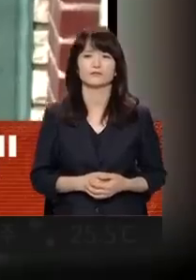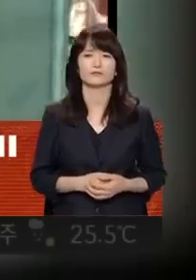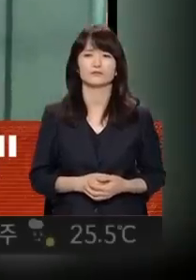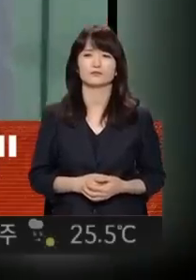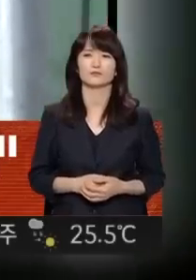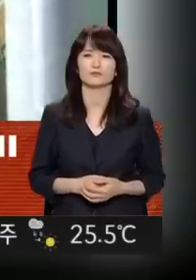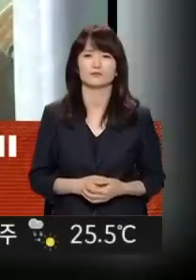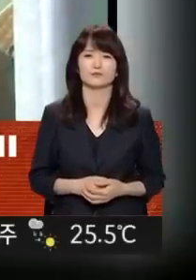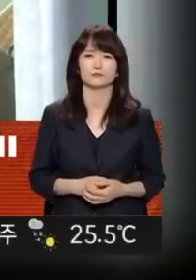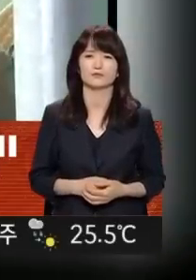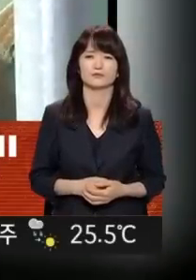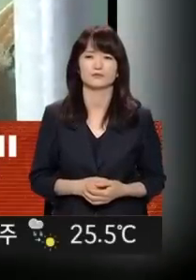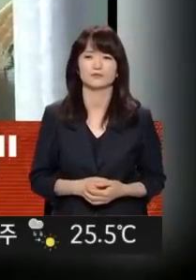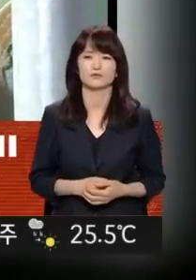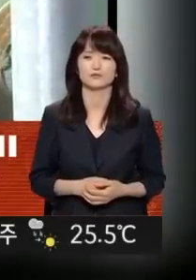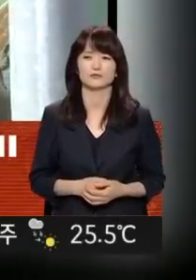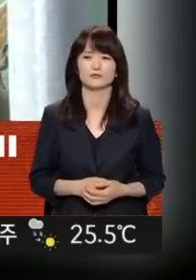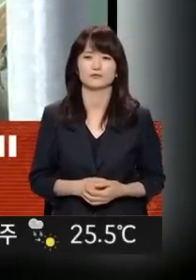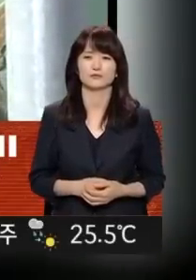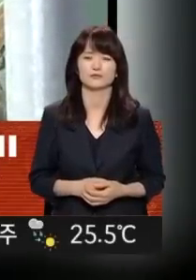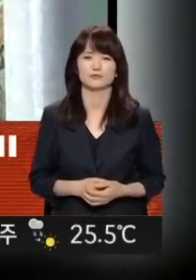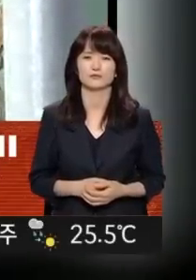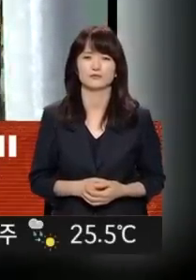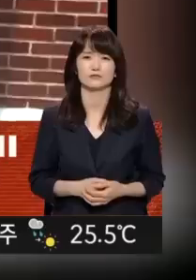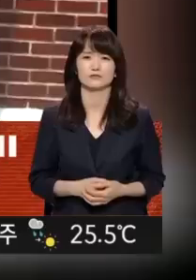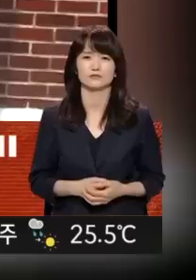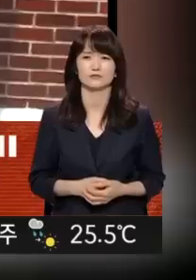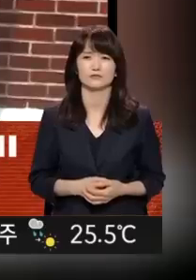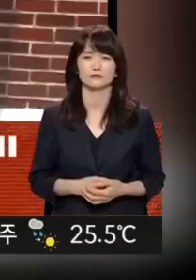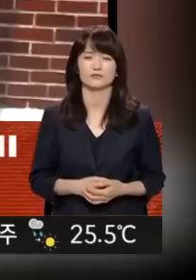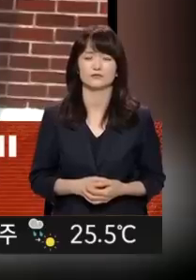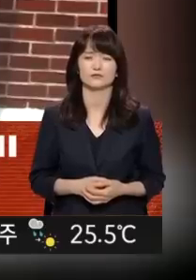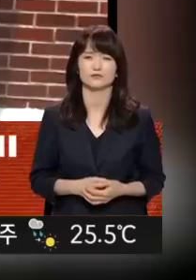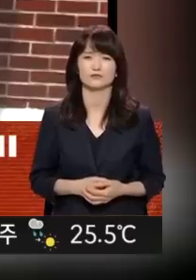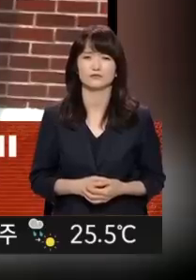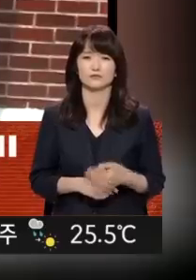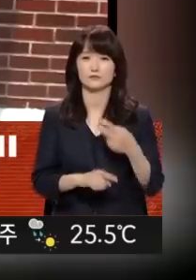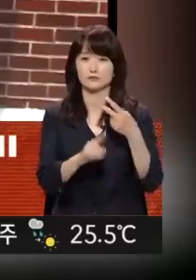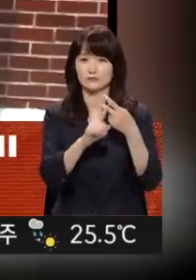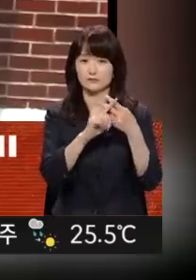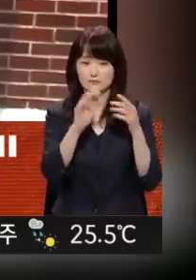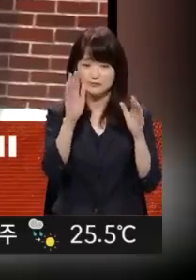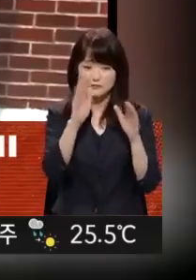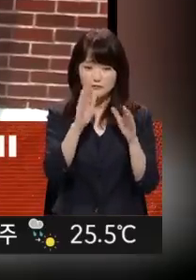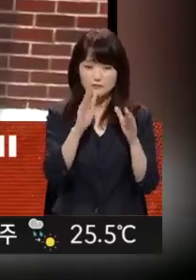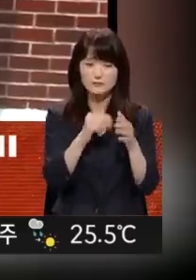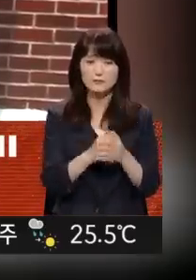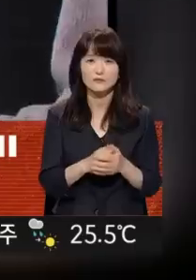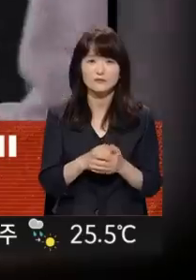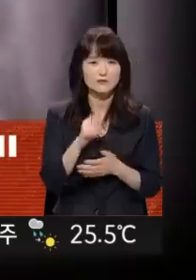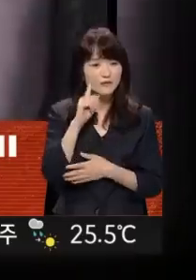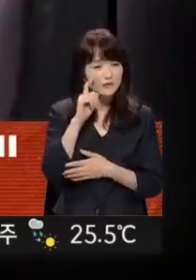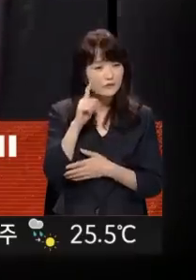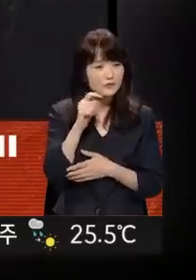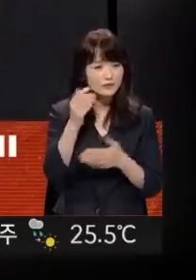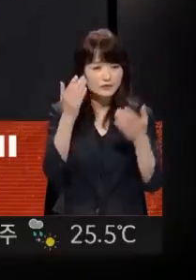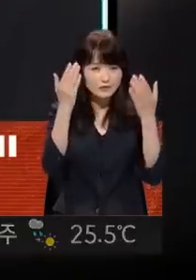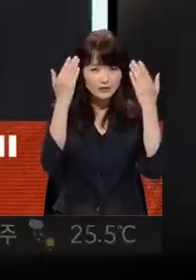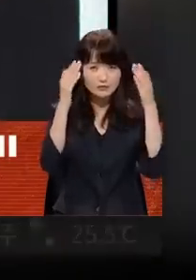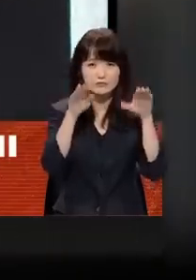초등생 11개월 동안 학교를 안 갔을 거 아니에요 중학생이죠 그러면은 학교에서는 안 찾았어요